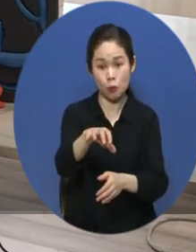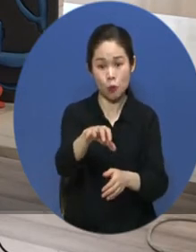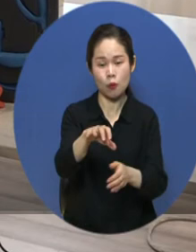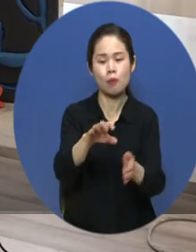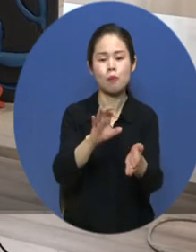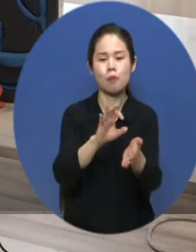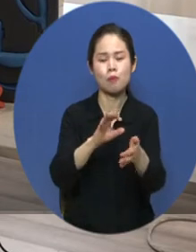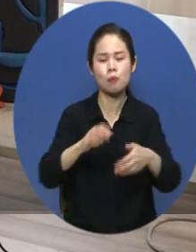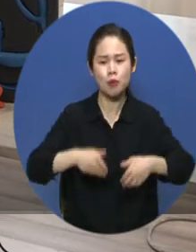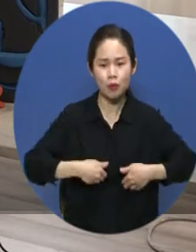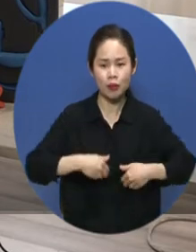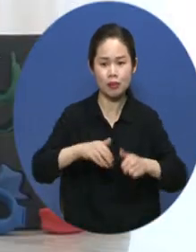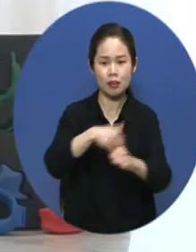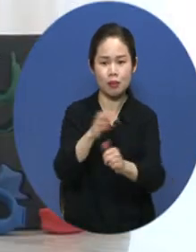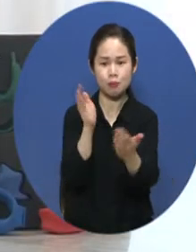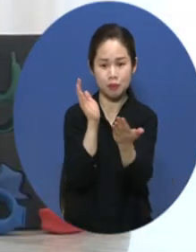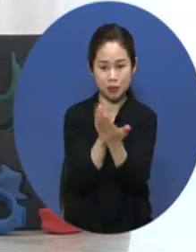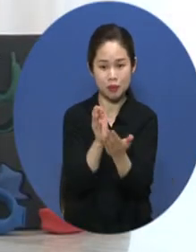돼 있습니다.